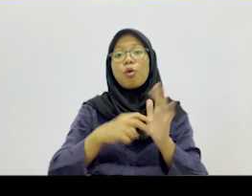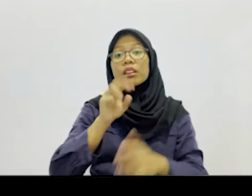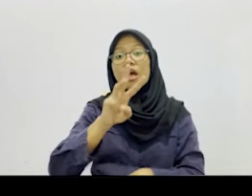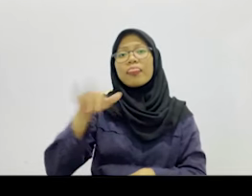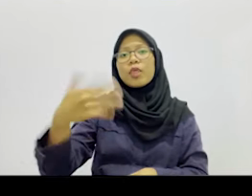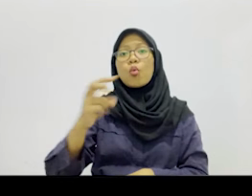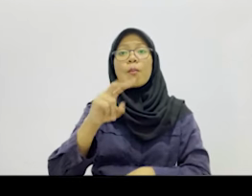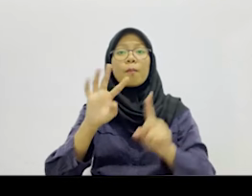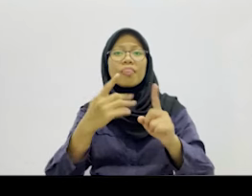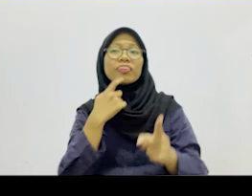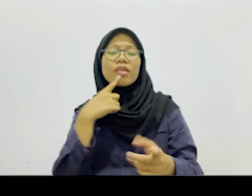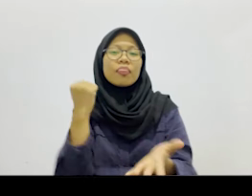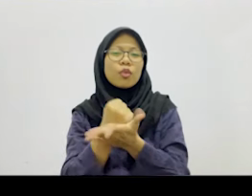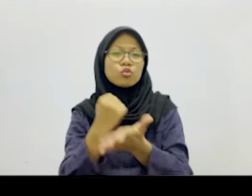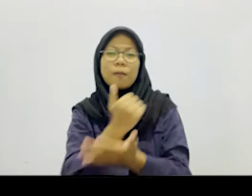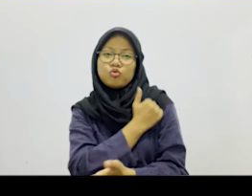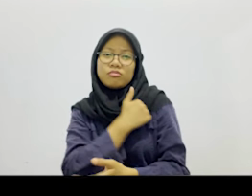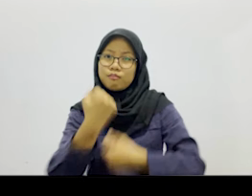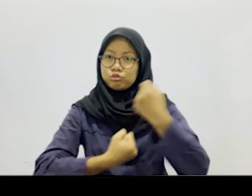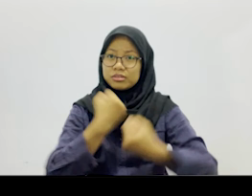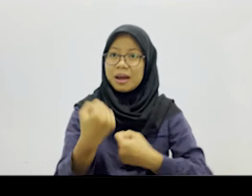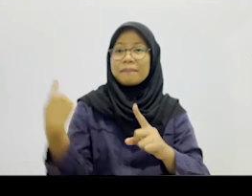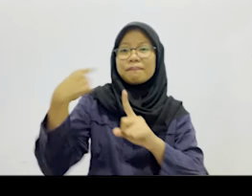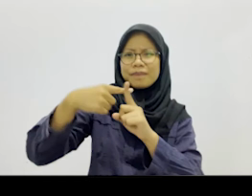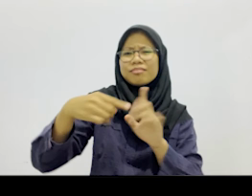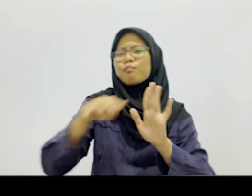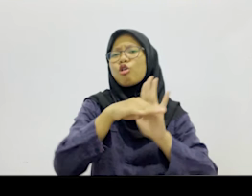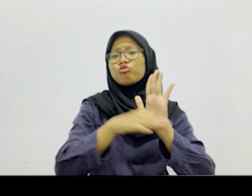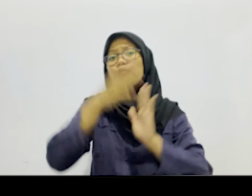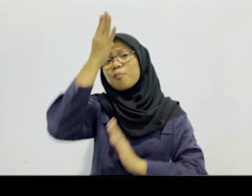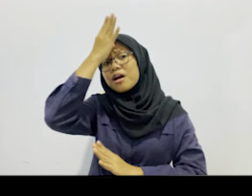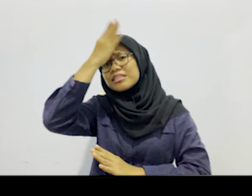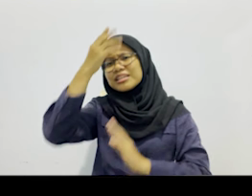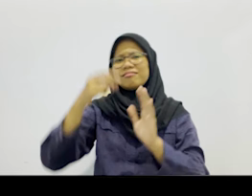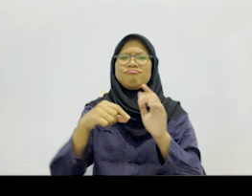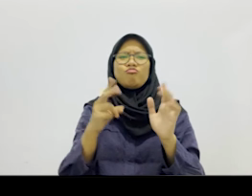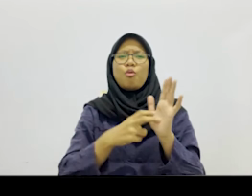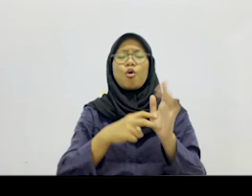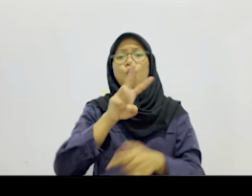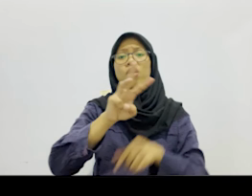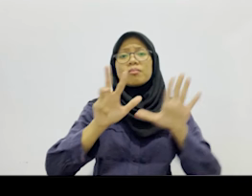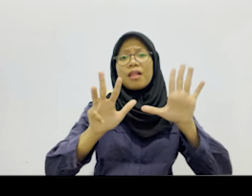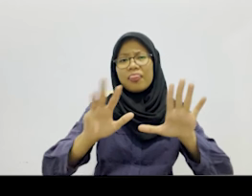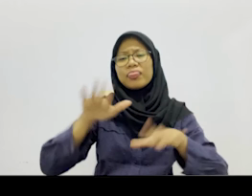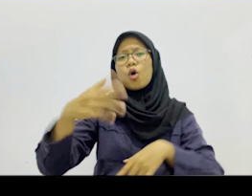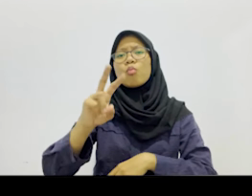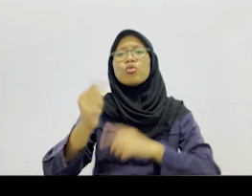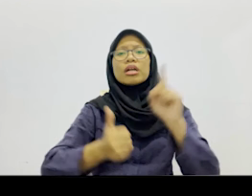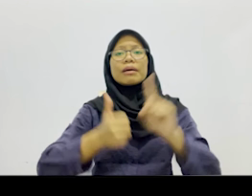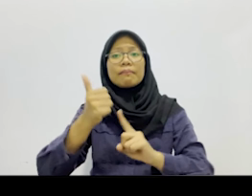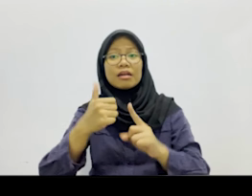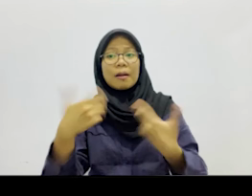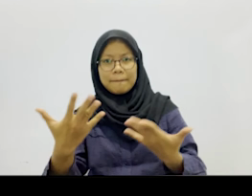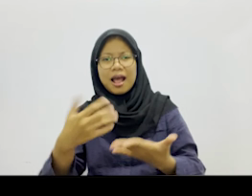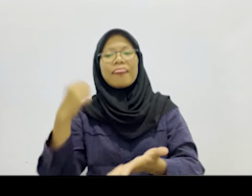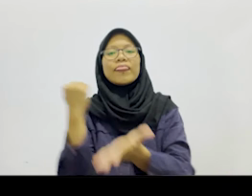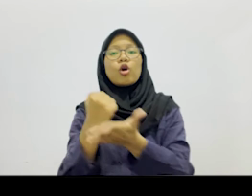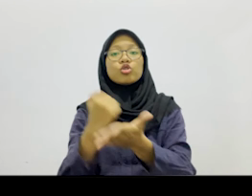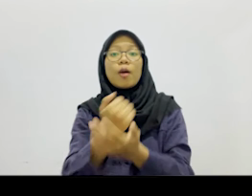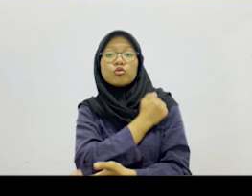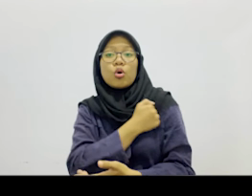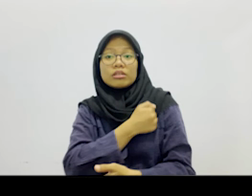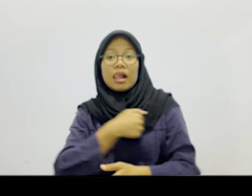setempat maupun masyarakat pada umumnya. Kebetulan di Langkat ini untuk kegiatan CSR kita telah